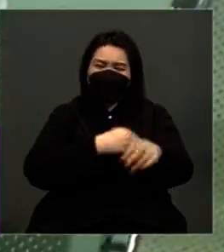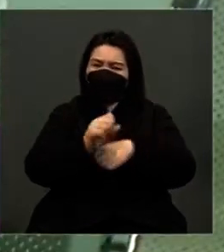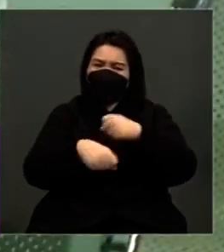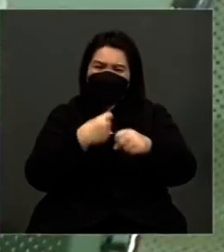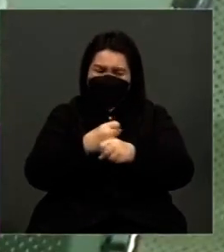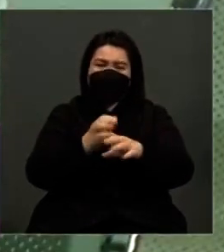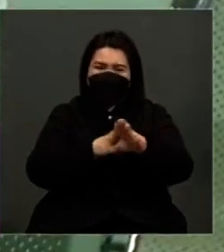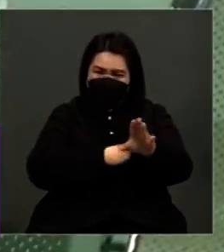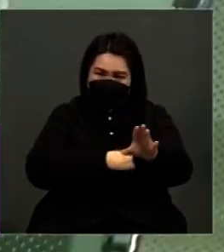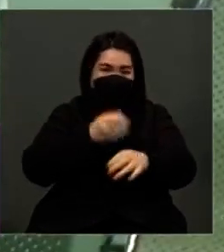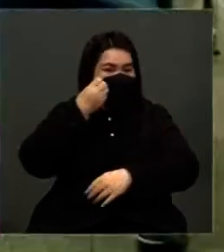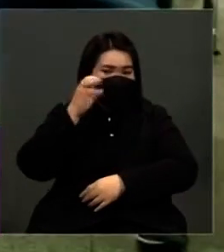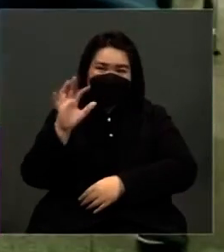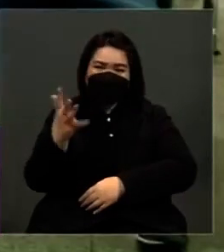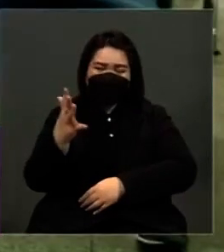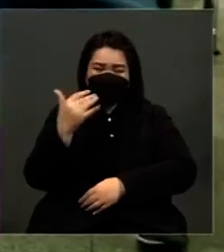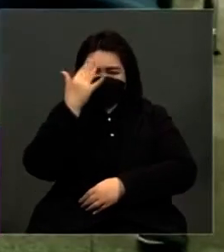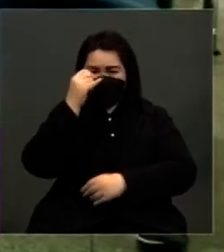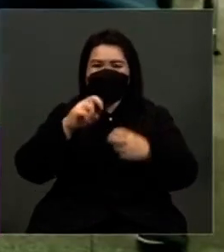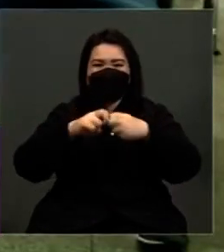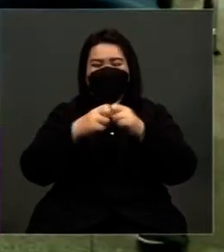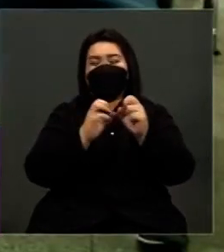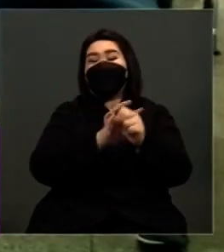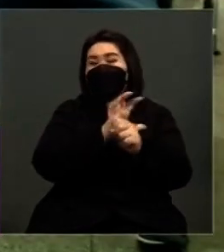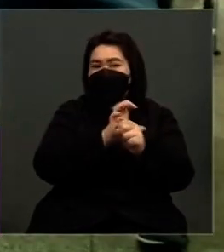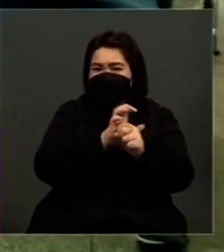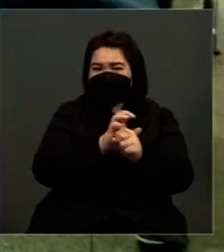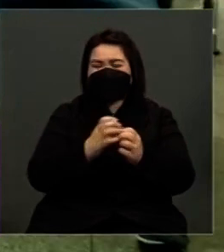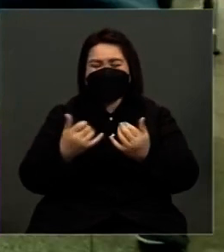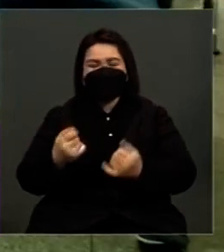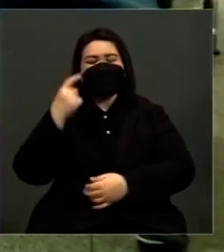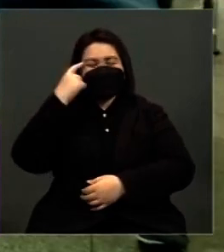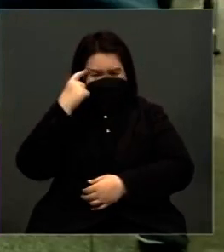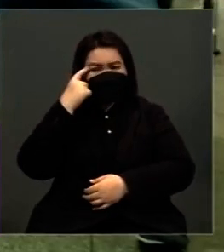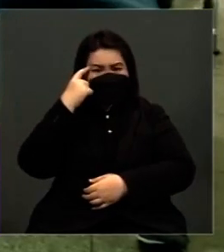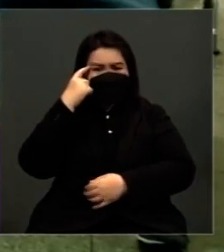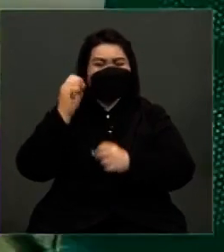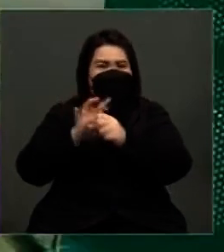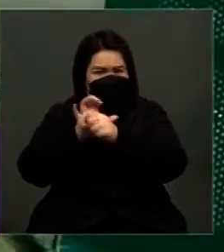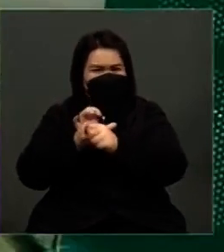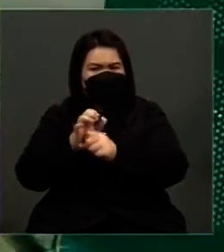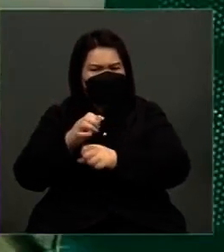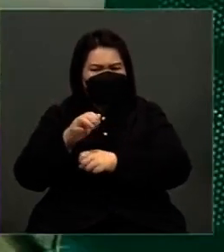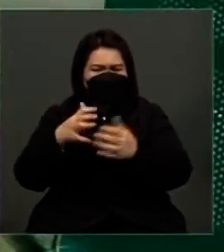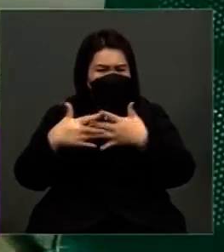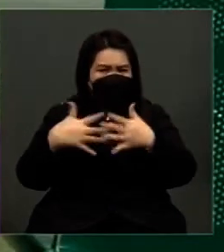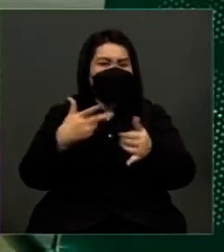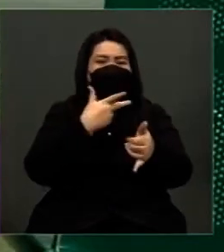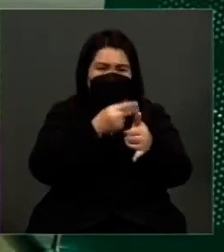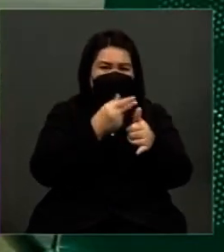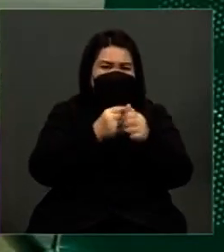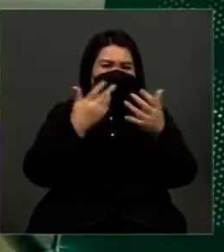การแพร่ระบาดโควิด-19 ปีนี้จึงตัดสินใจกลับบ้านเกิดเพราะได้รับวัคซีนป้องกันโควิด-19 มากพอ